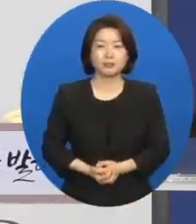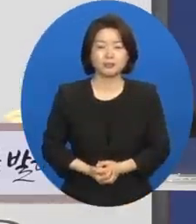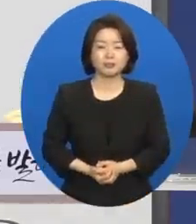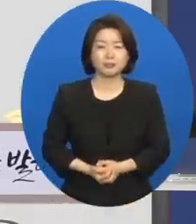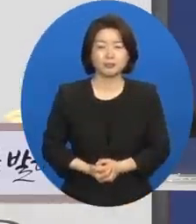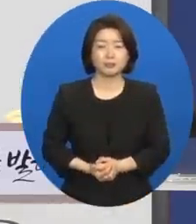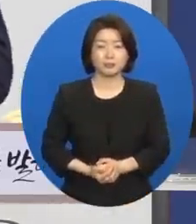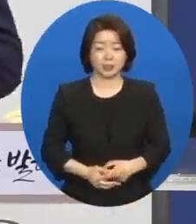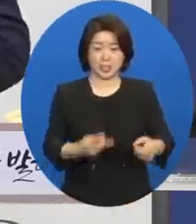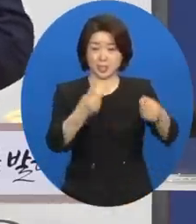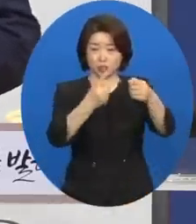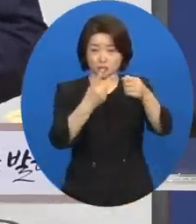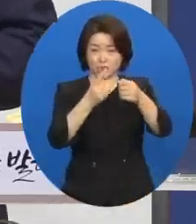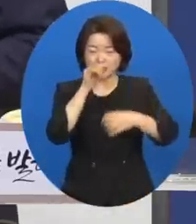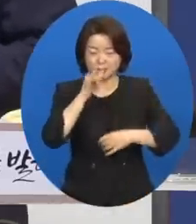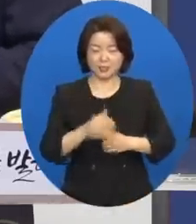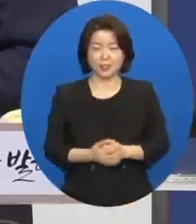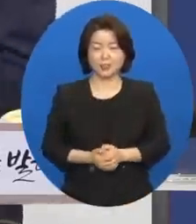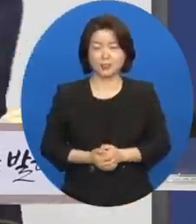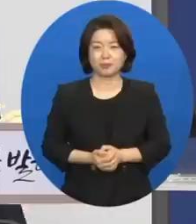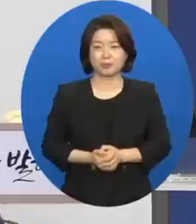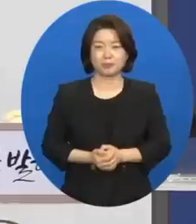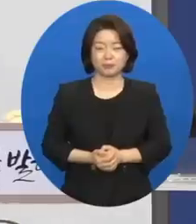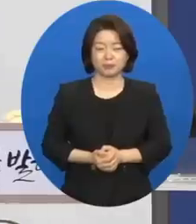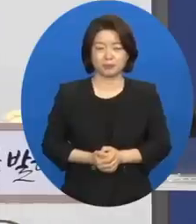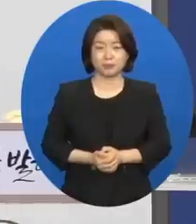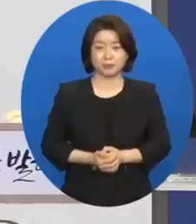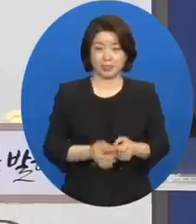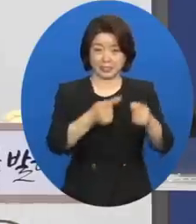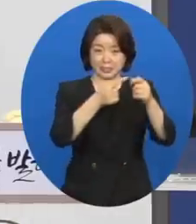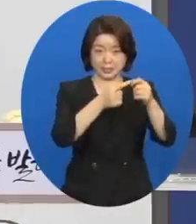두 가지를 이렇게 생각해 보면요. 하나는